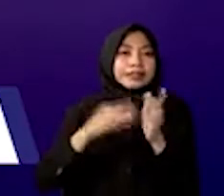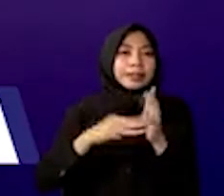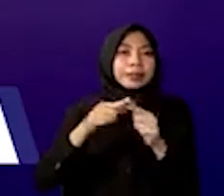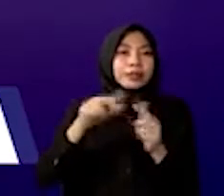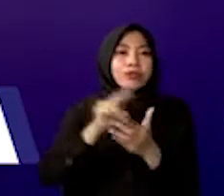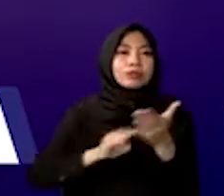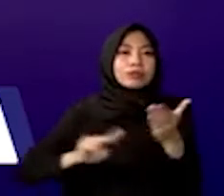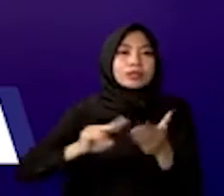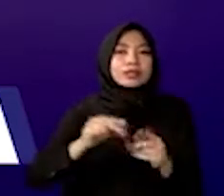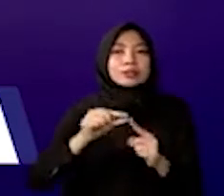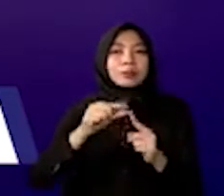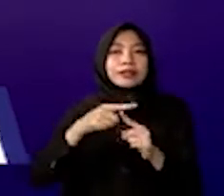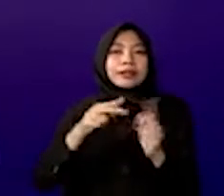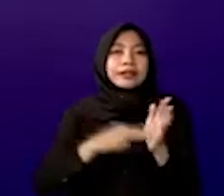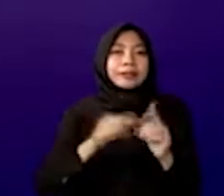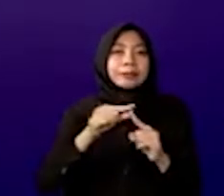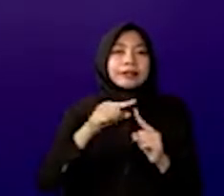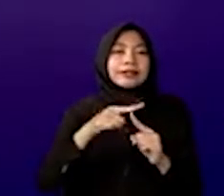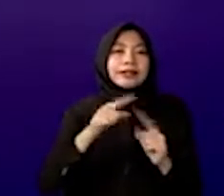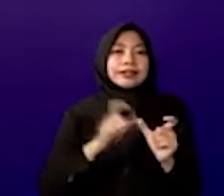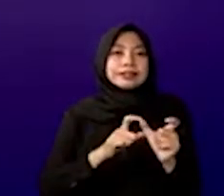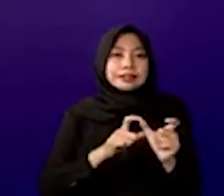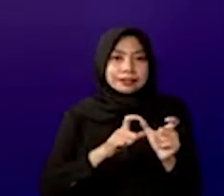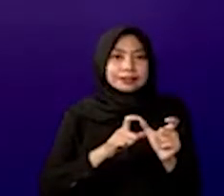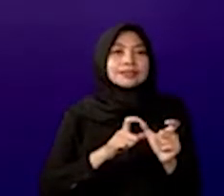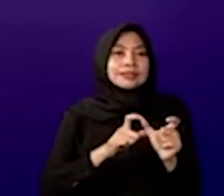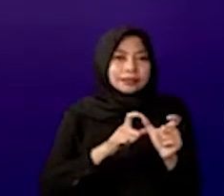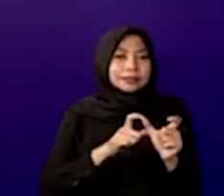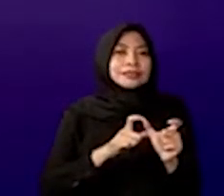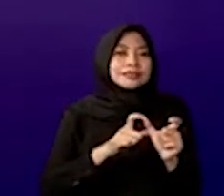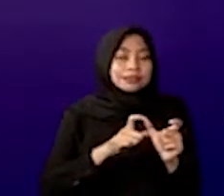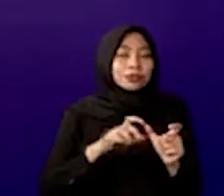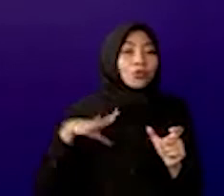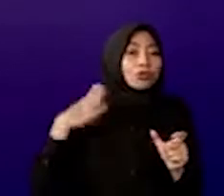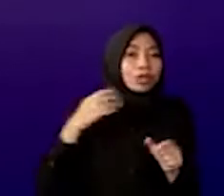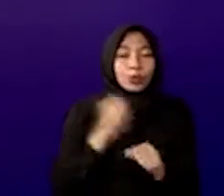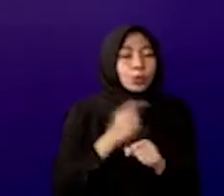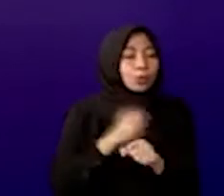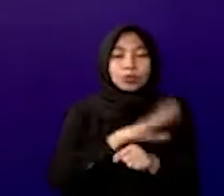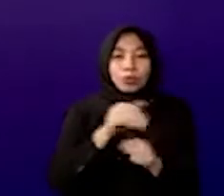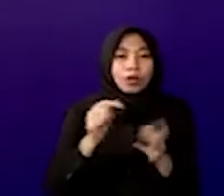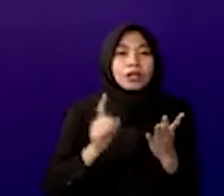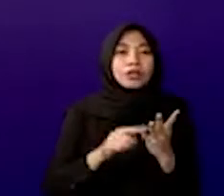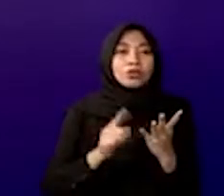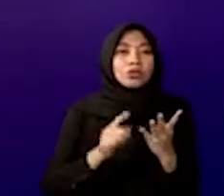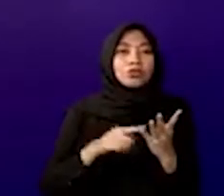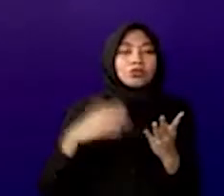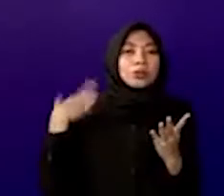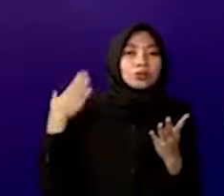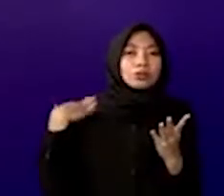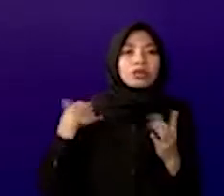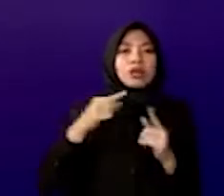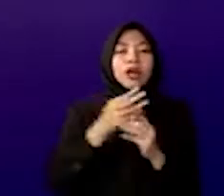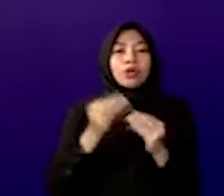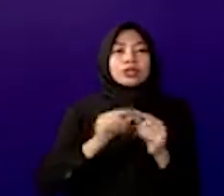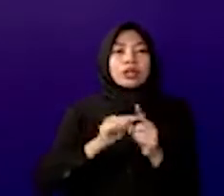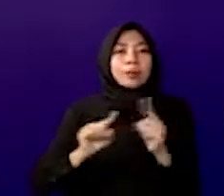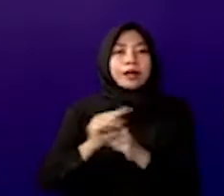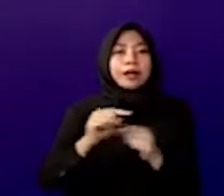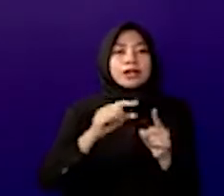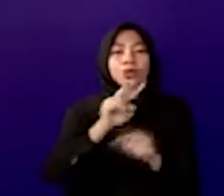swasta maupun negeri itu ada 4,3 kemudian aparat pemerintah pusat daerah legislatif